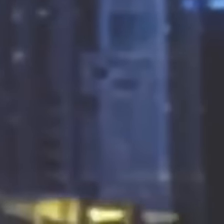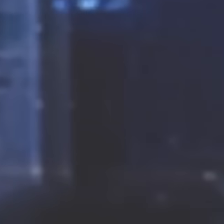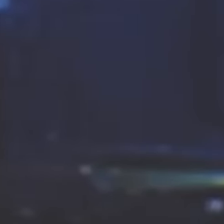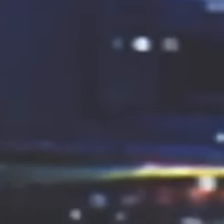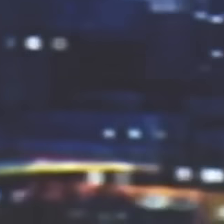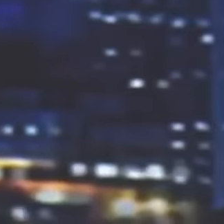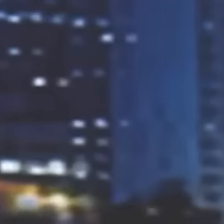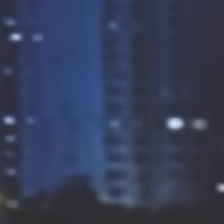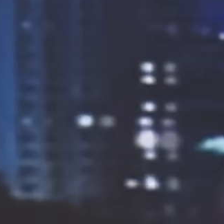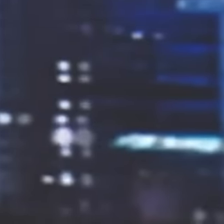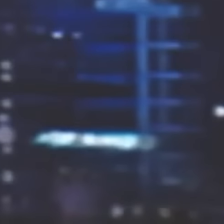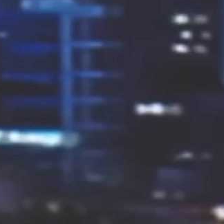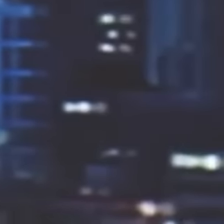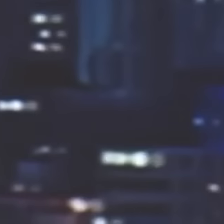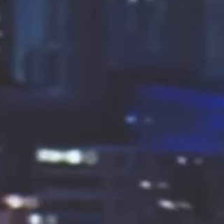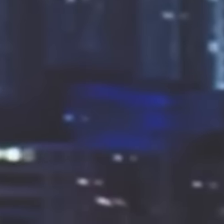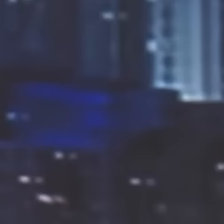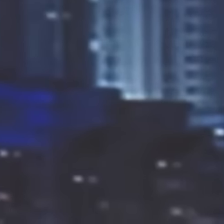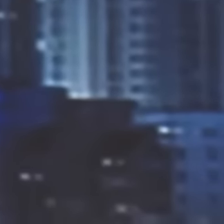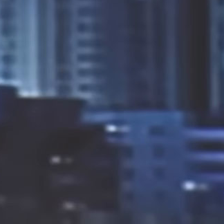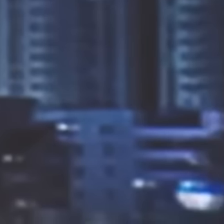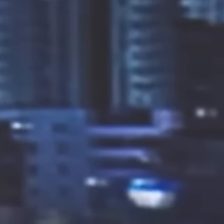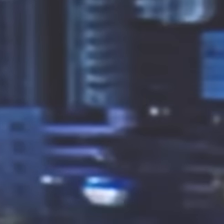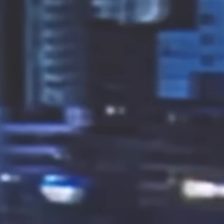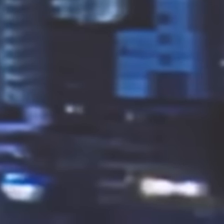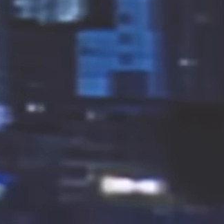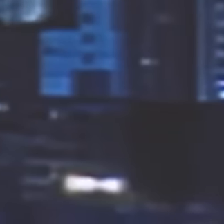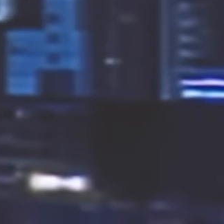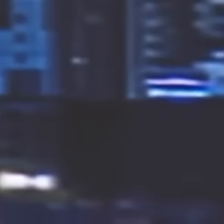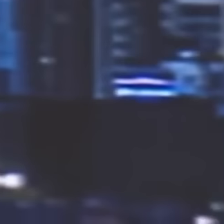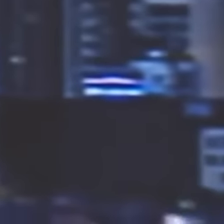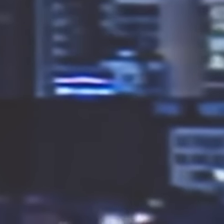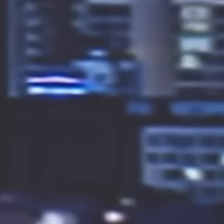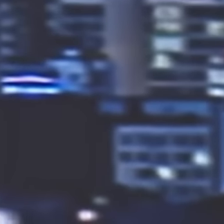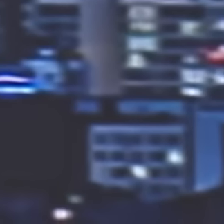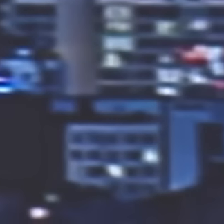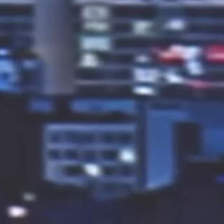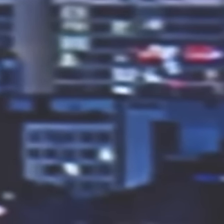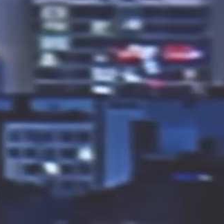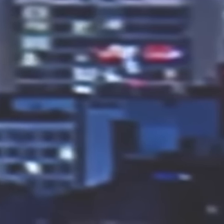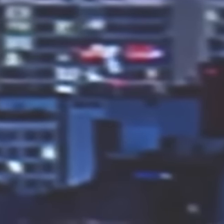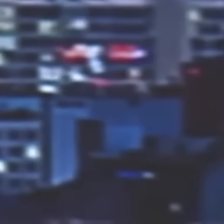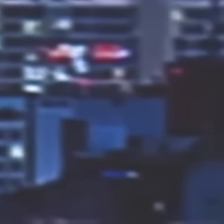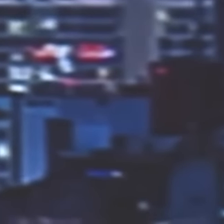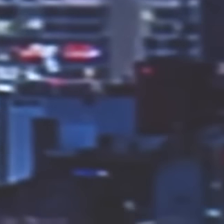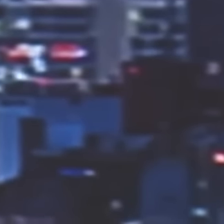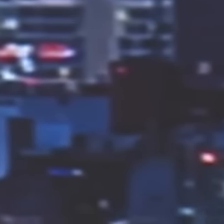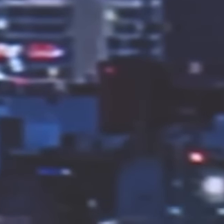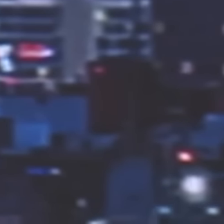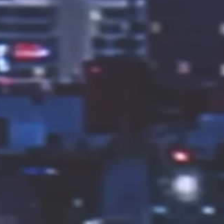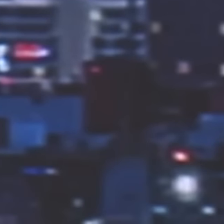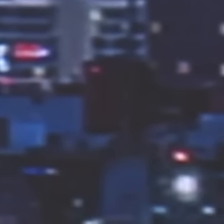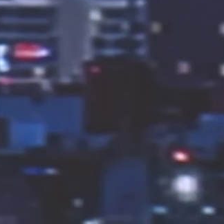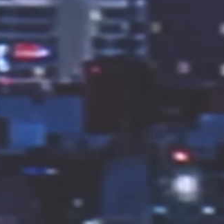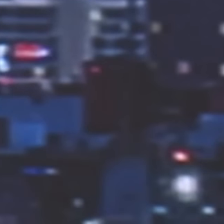JTBC 뉴스를 시청해 주셔서 고맙습니다. 저희는 저녁 6시 50분 뉴스룸에서 뵙겠습니다.